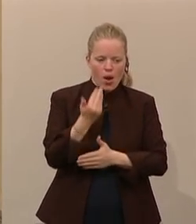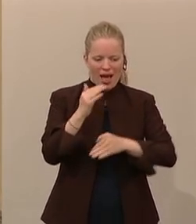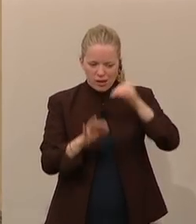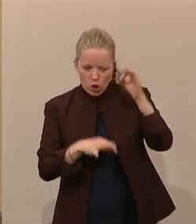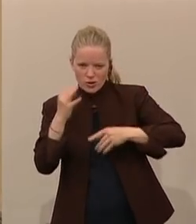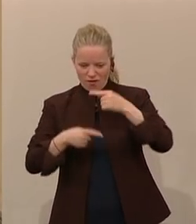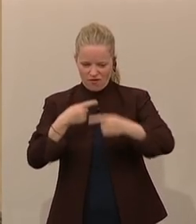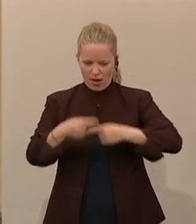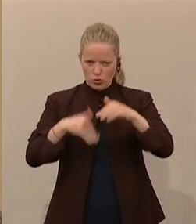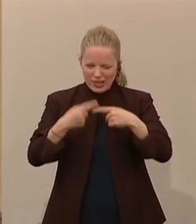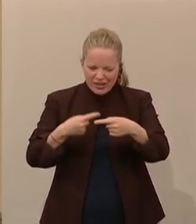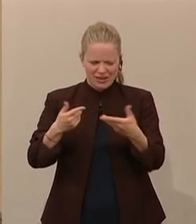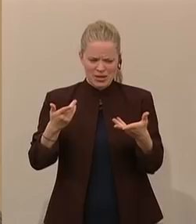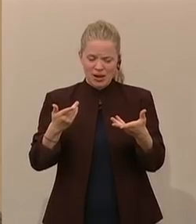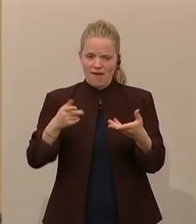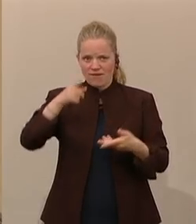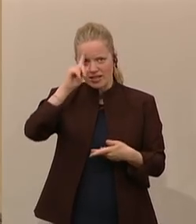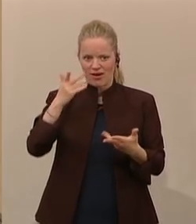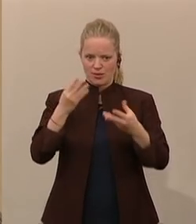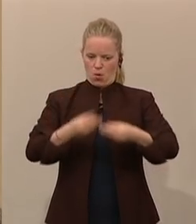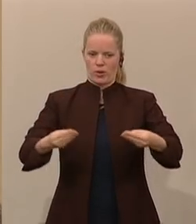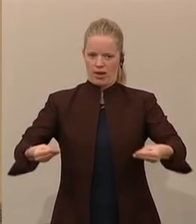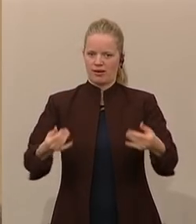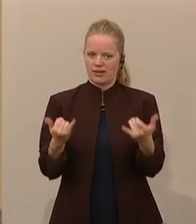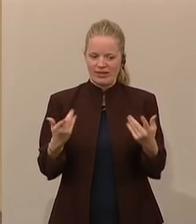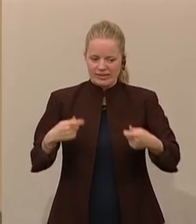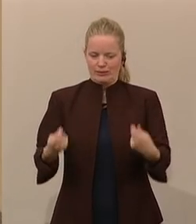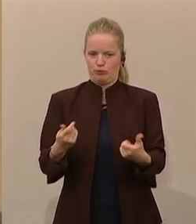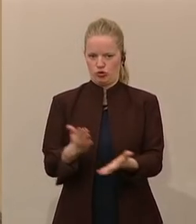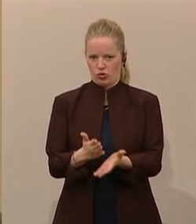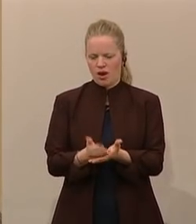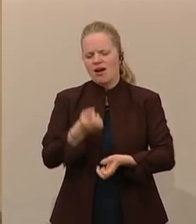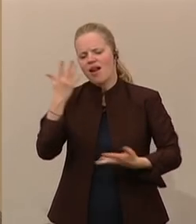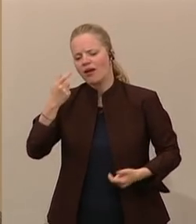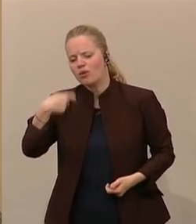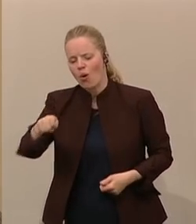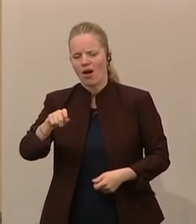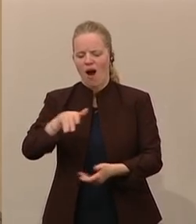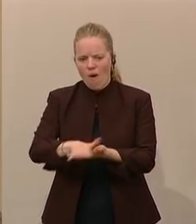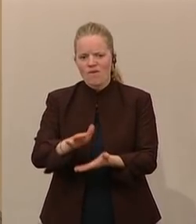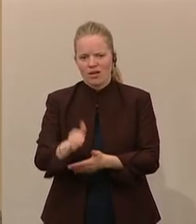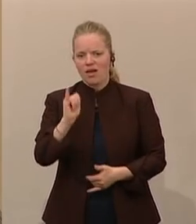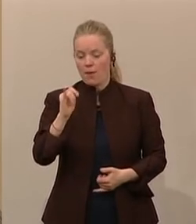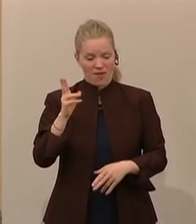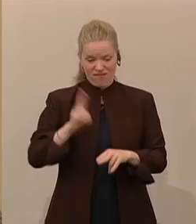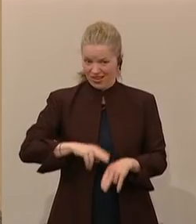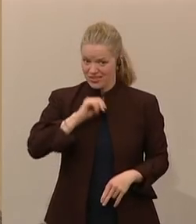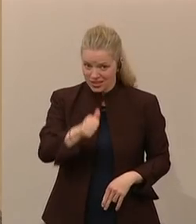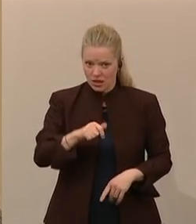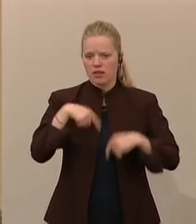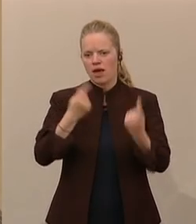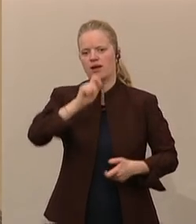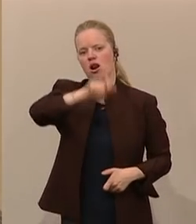auf dem Stand der Zeit zu sein. Und natürlich ist das teuer, natürlich ist das aufwendig. Aber wenn man das nicht tut, werden die